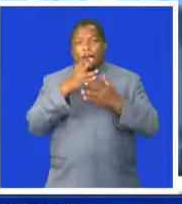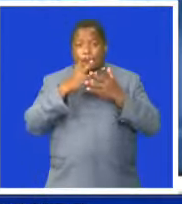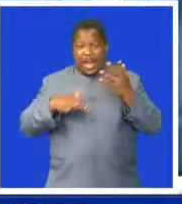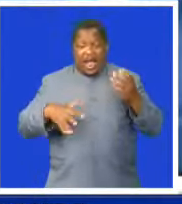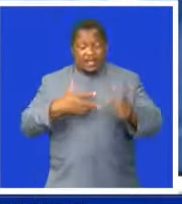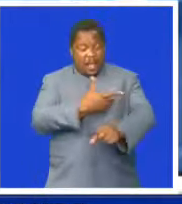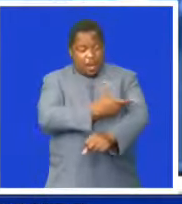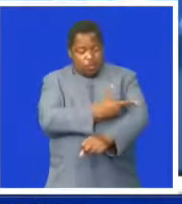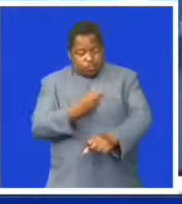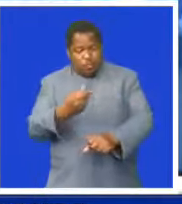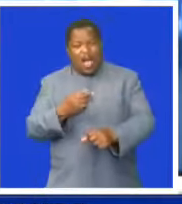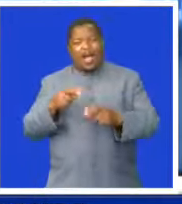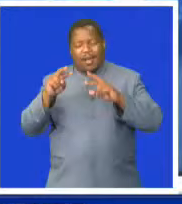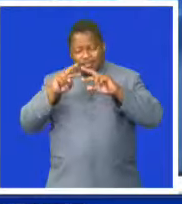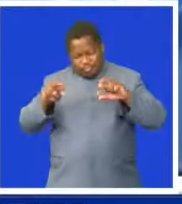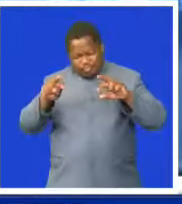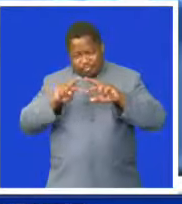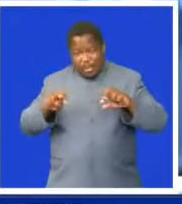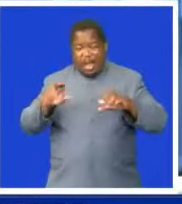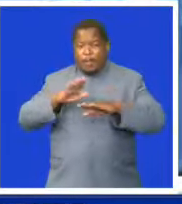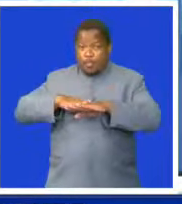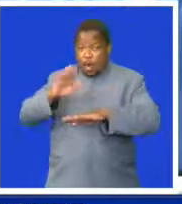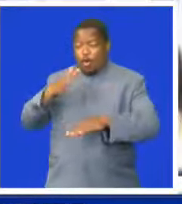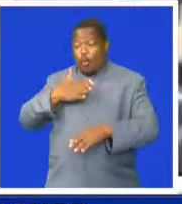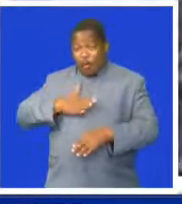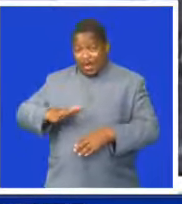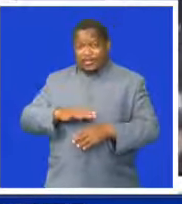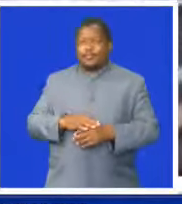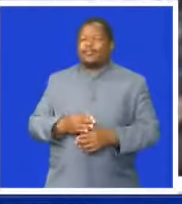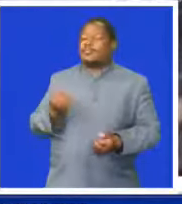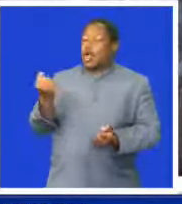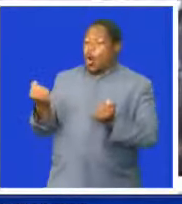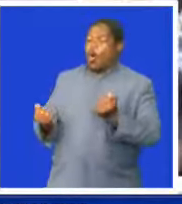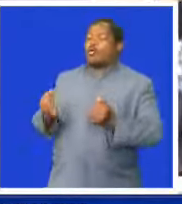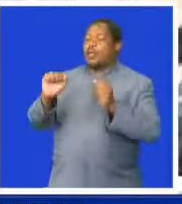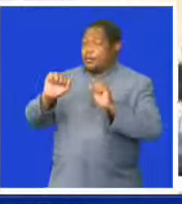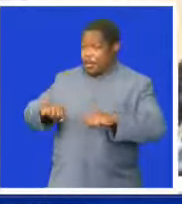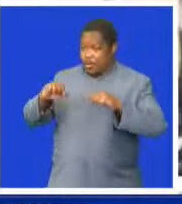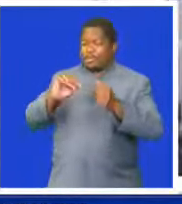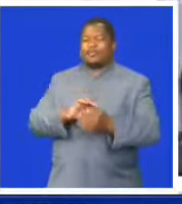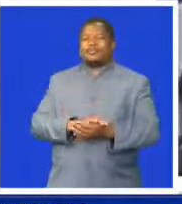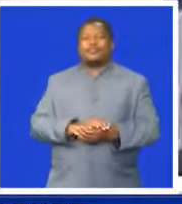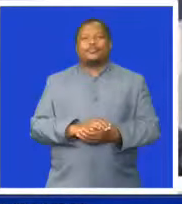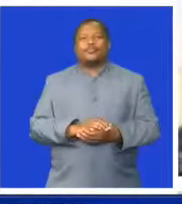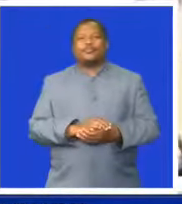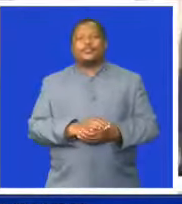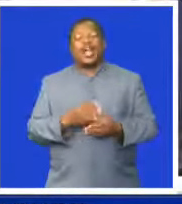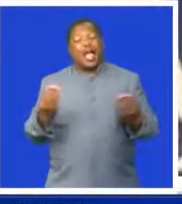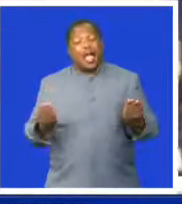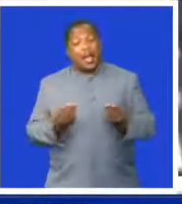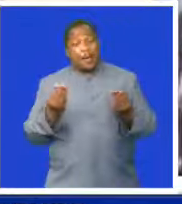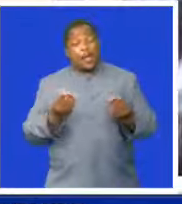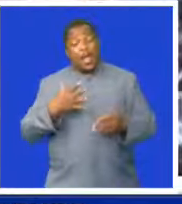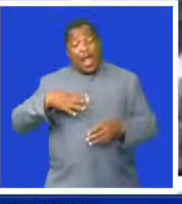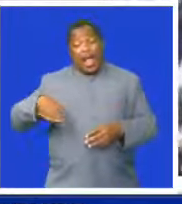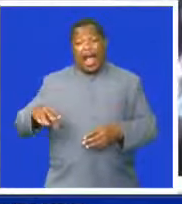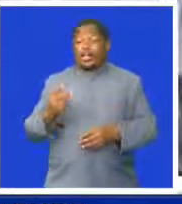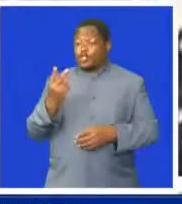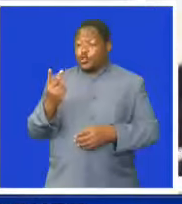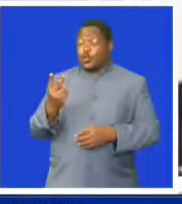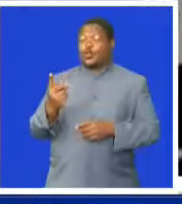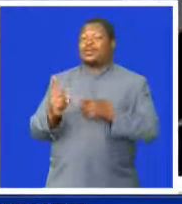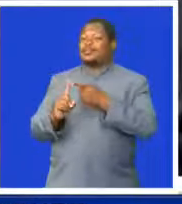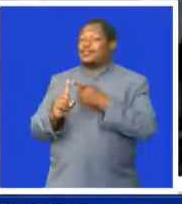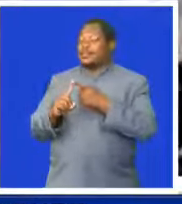timbili leticelo. Kanzike labanye labavele enkantolo yamanje majaha lamabili labo Sibongiseni Paul